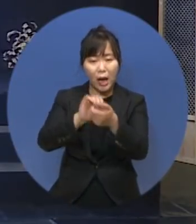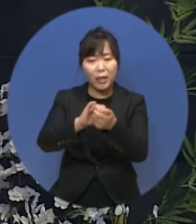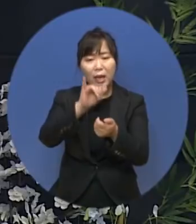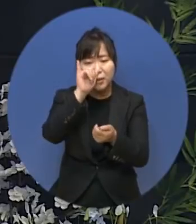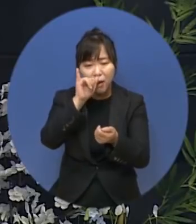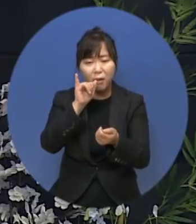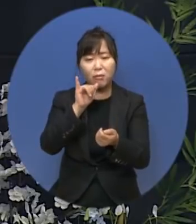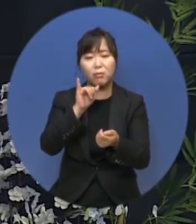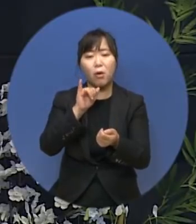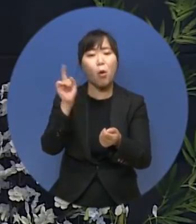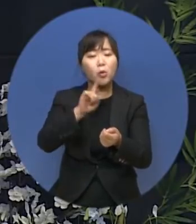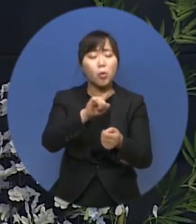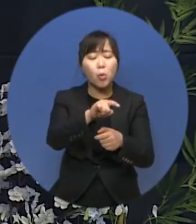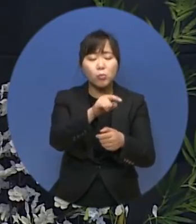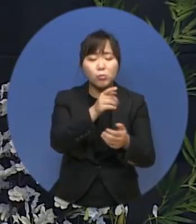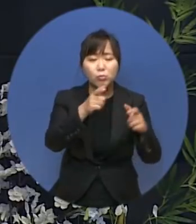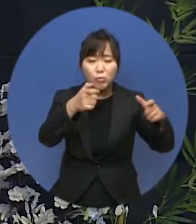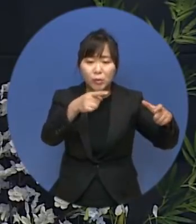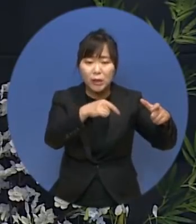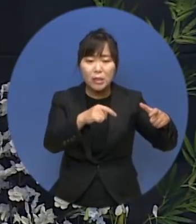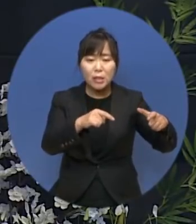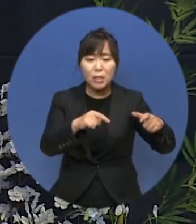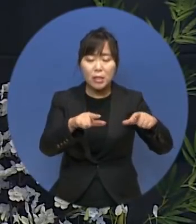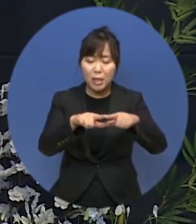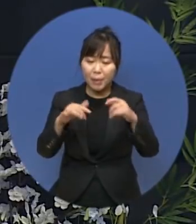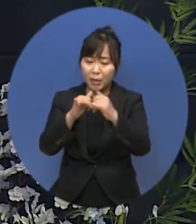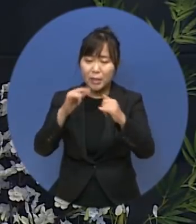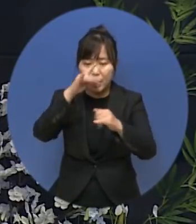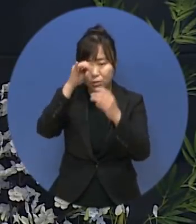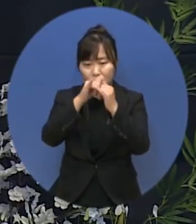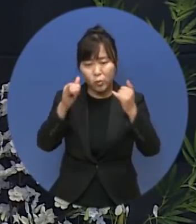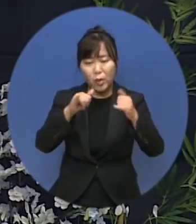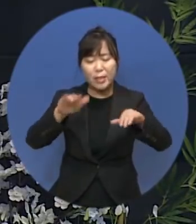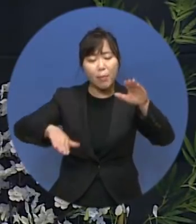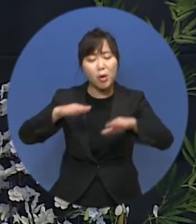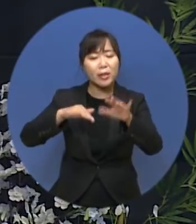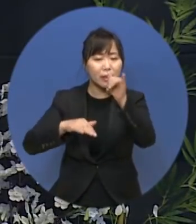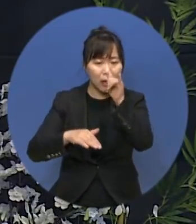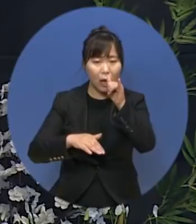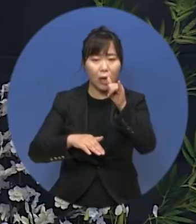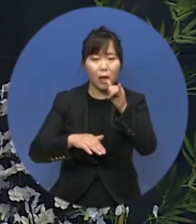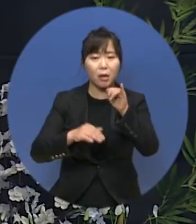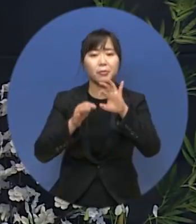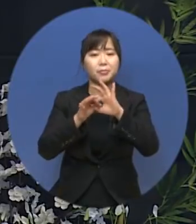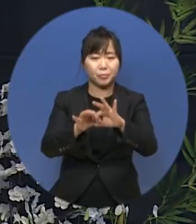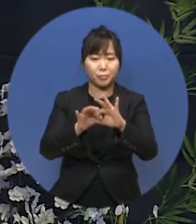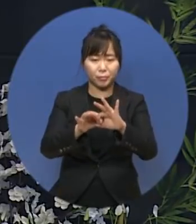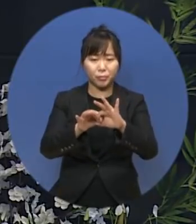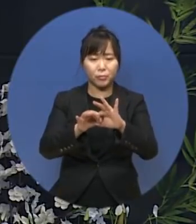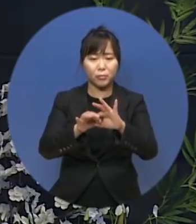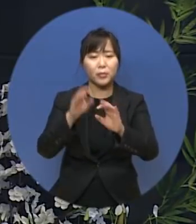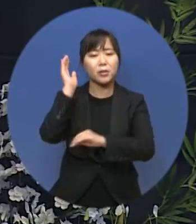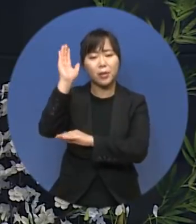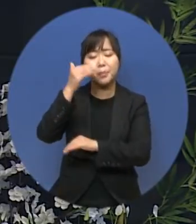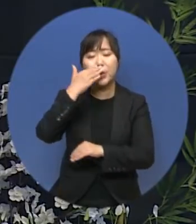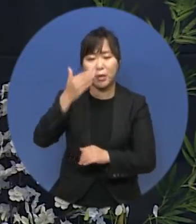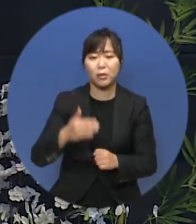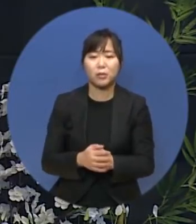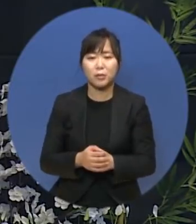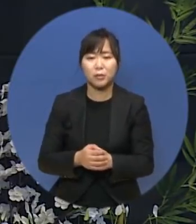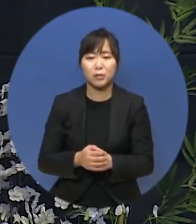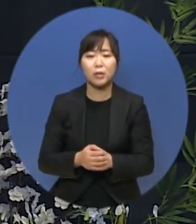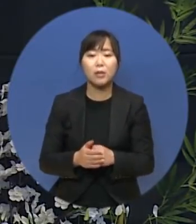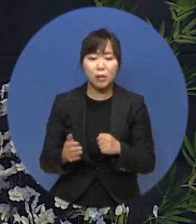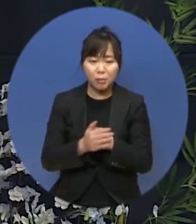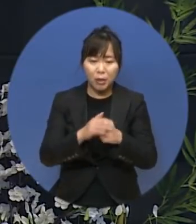있습니다. 어떠한 부분이 비장애 예술가에 비해서 차별을 받고 있습니다. 이러한 부분들을 얘기할 수 있습니다.